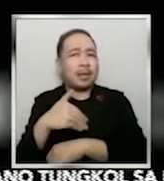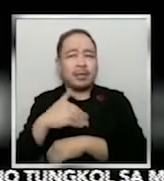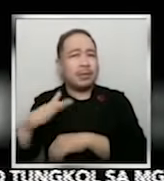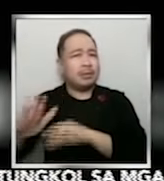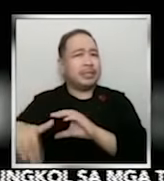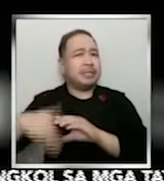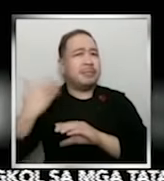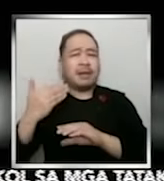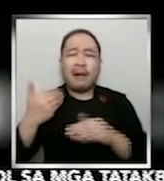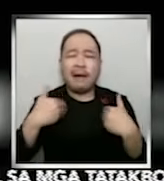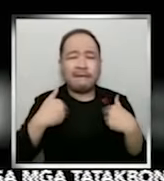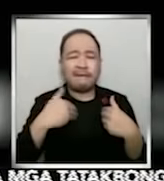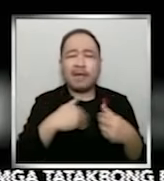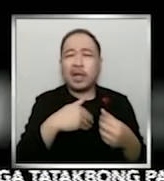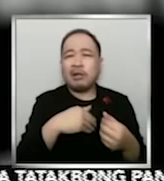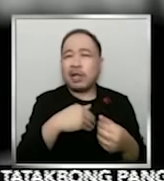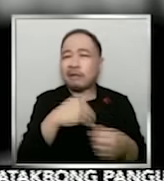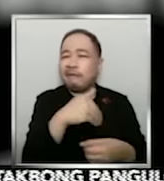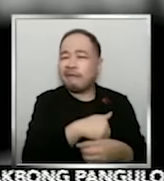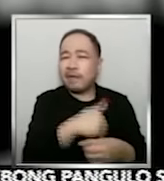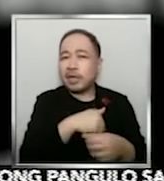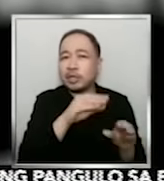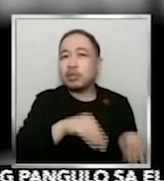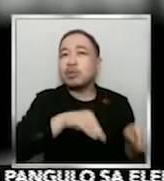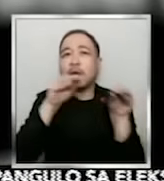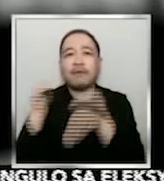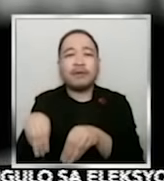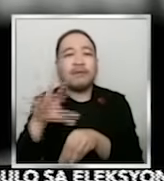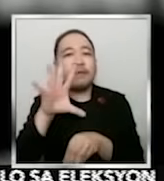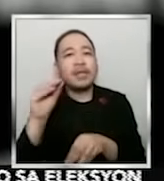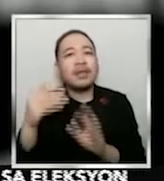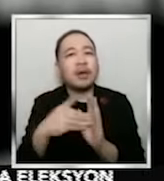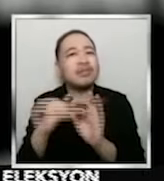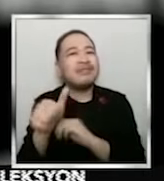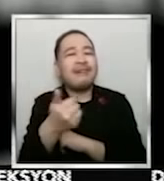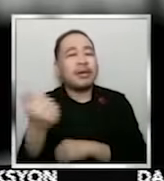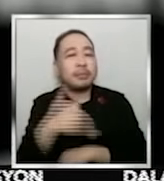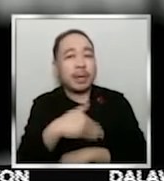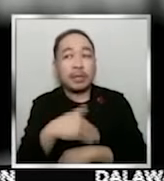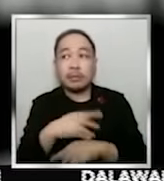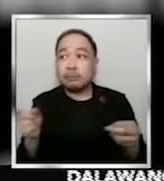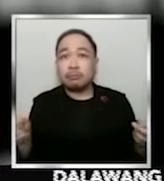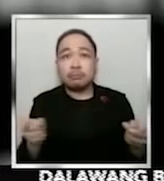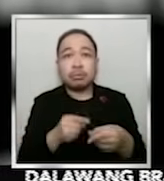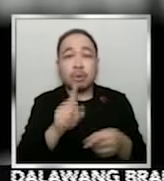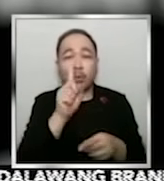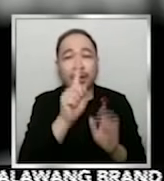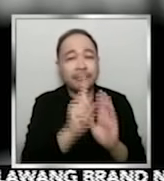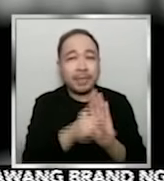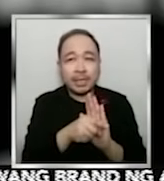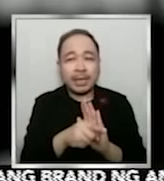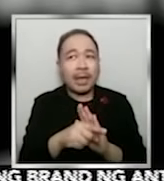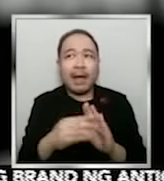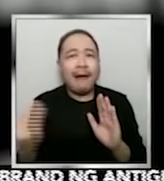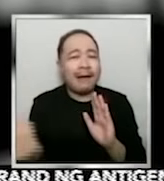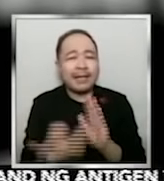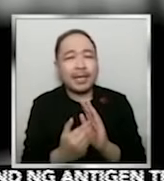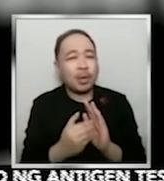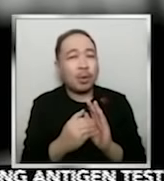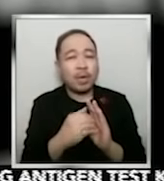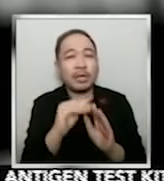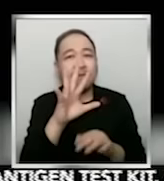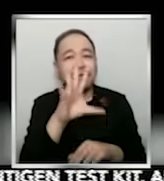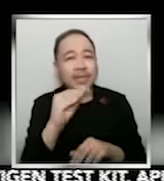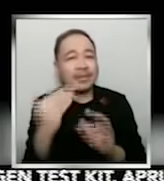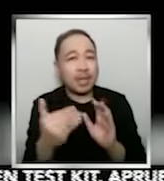ng 50,000 sa ibang bank account. At higit isang minuto lang, isa pang 50,000 na cash to anyone naman ang